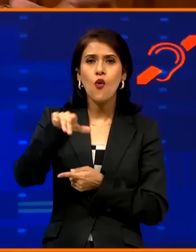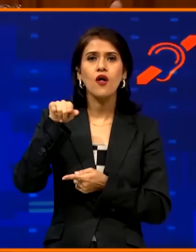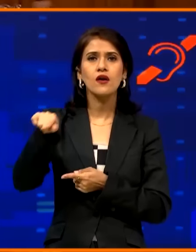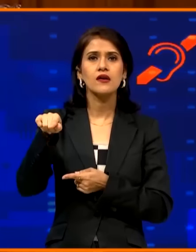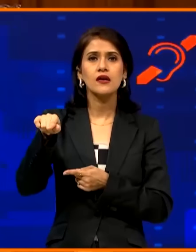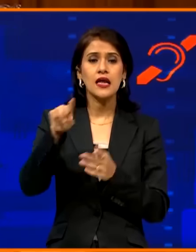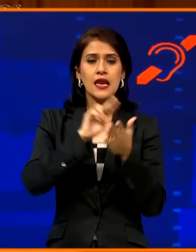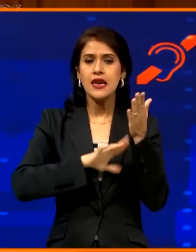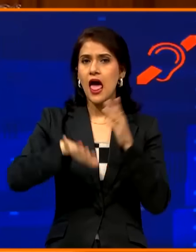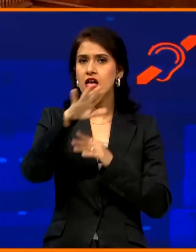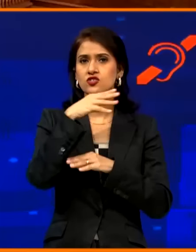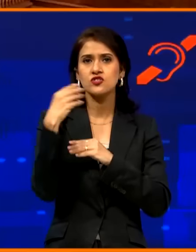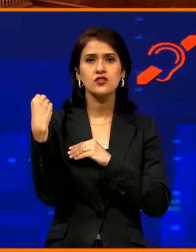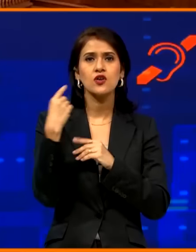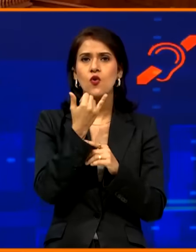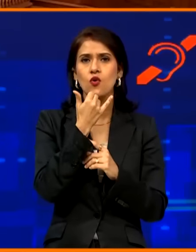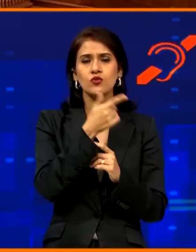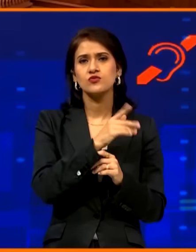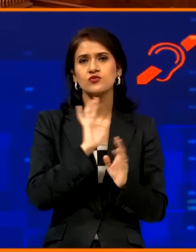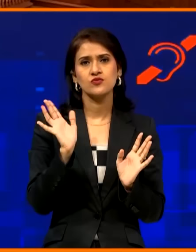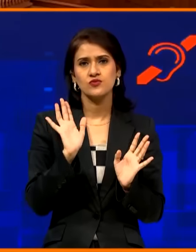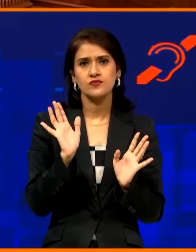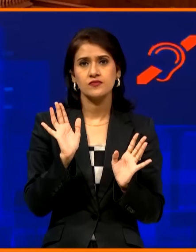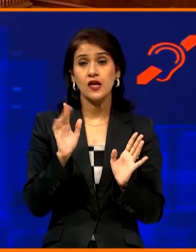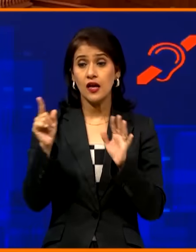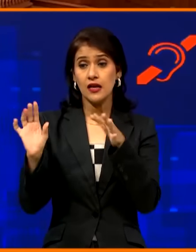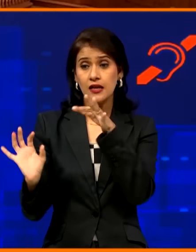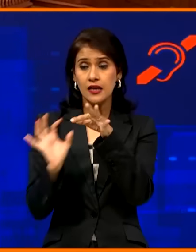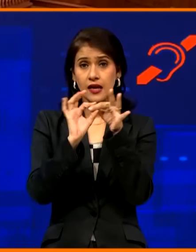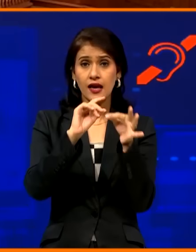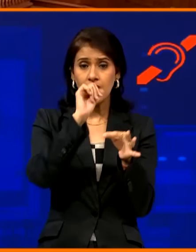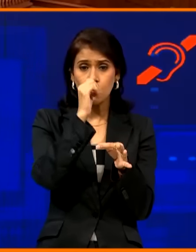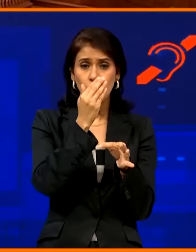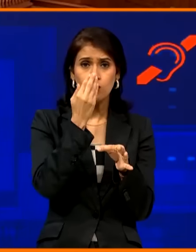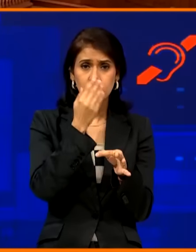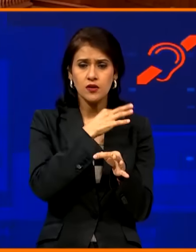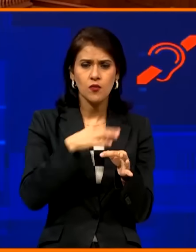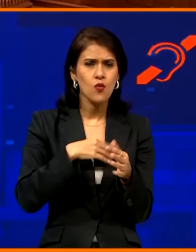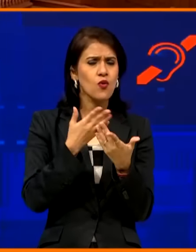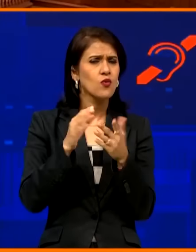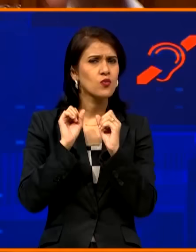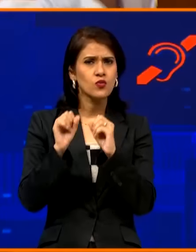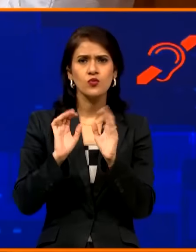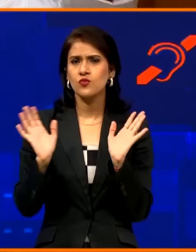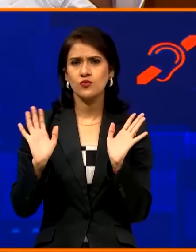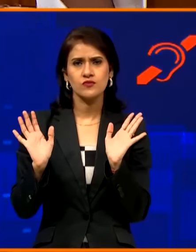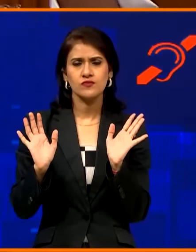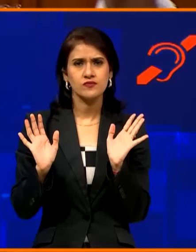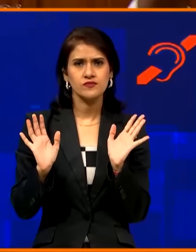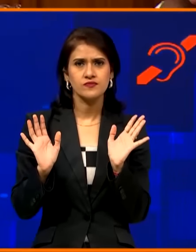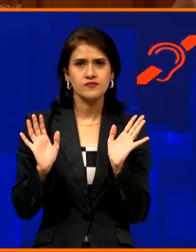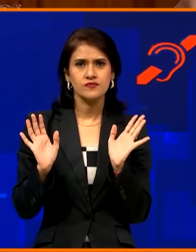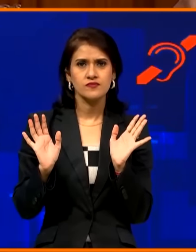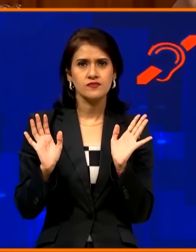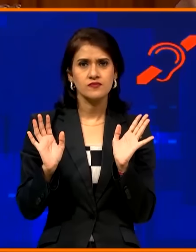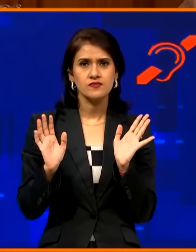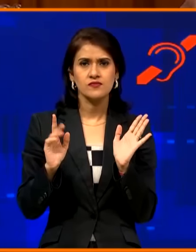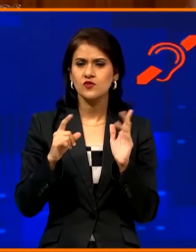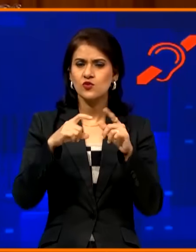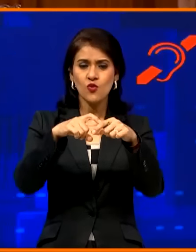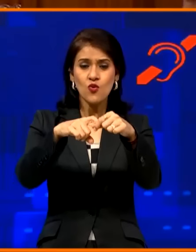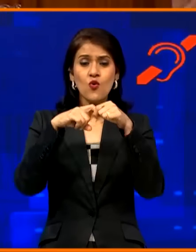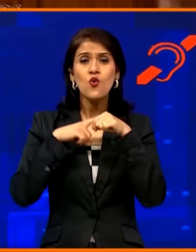ना कि नेशनलाइज्ड हो और ना कि इसे किसी धर्म के साथ जोड़ा जाए खासतौर से मुसलमानों यह भी वो जो ये ये सवाल करने की